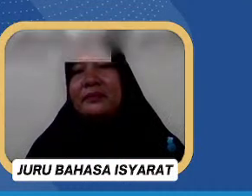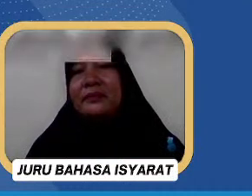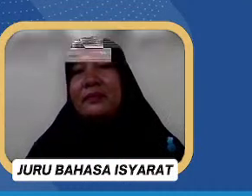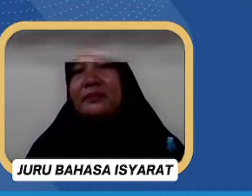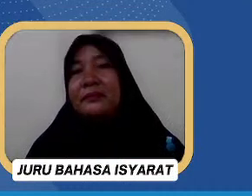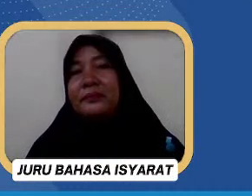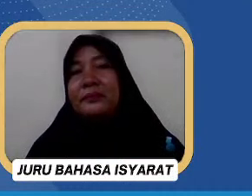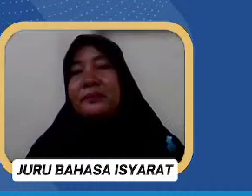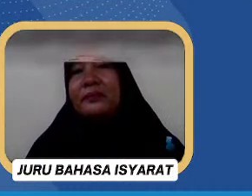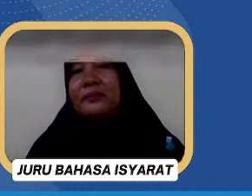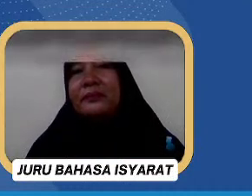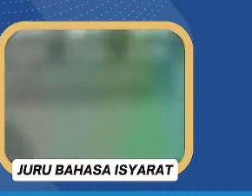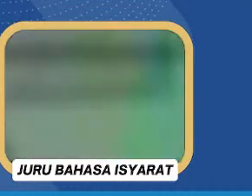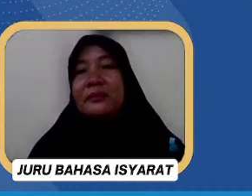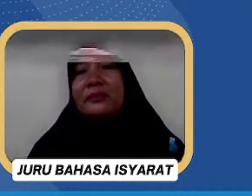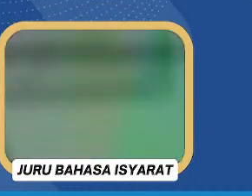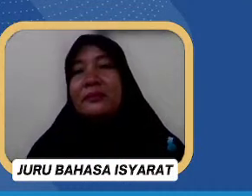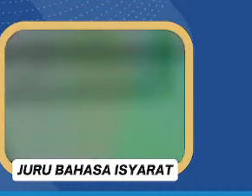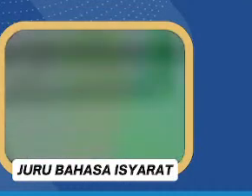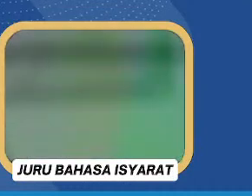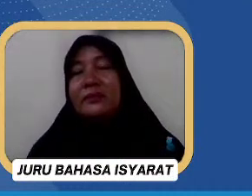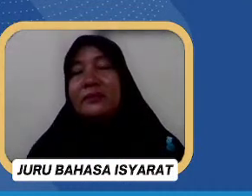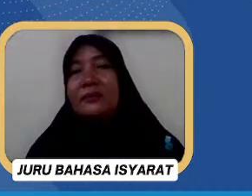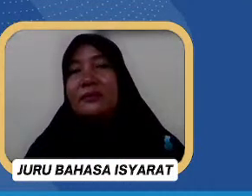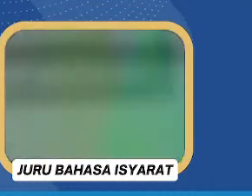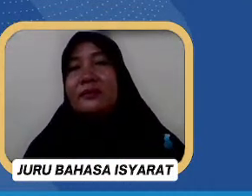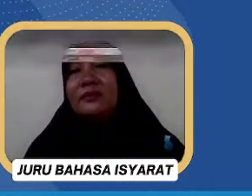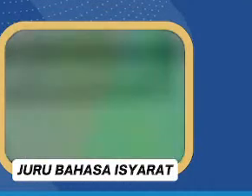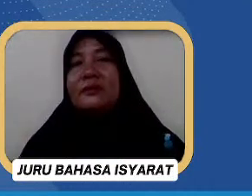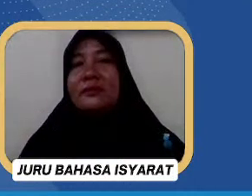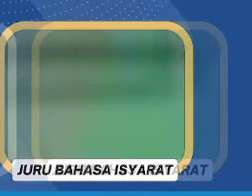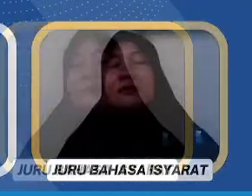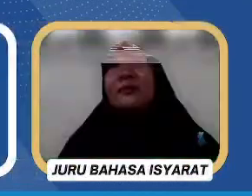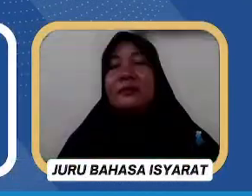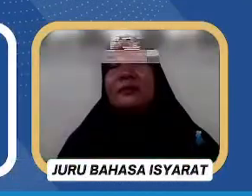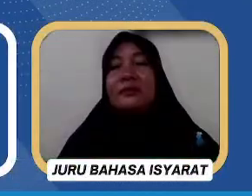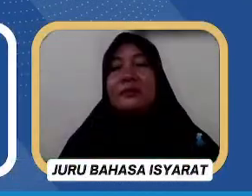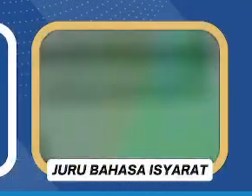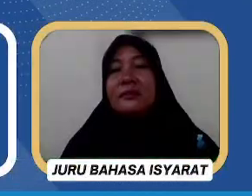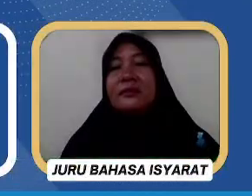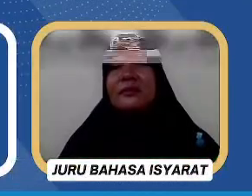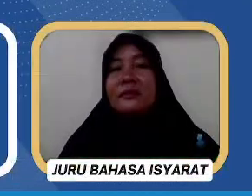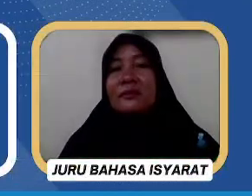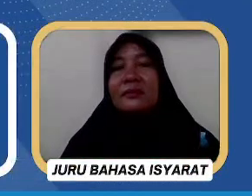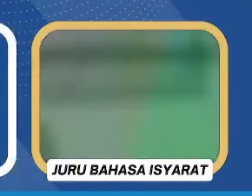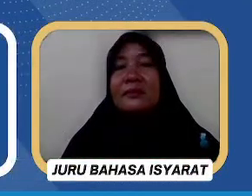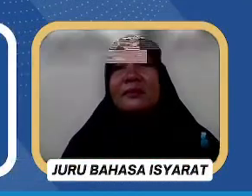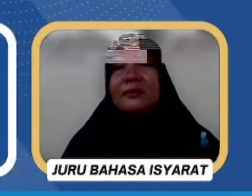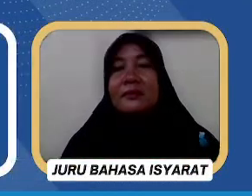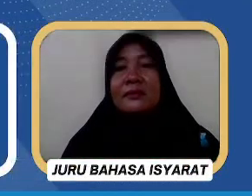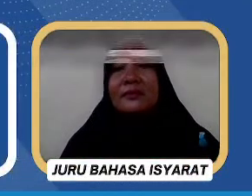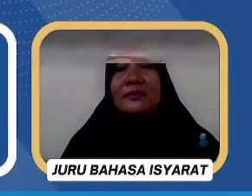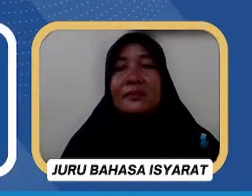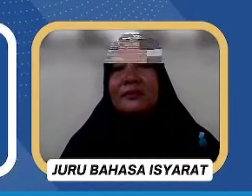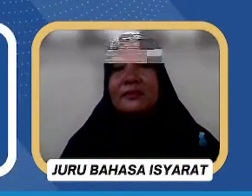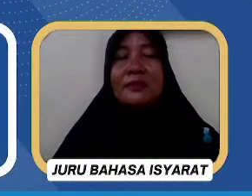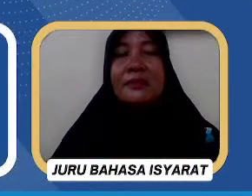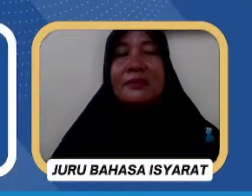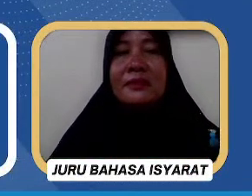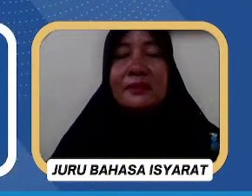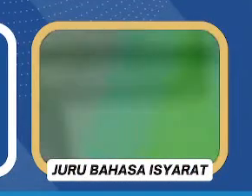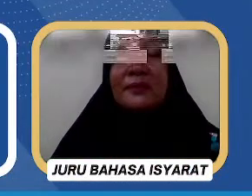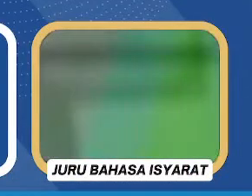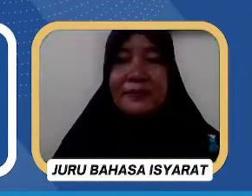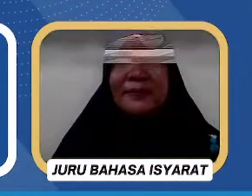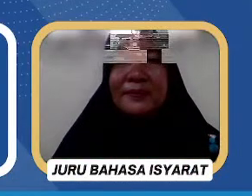yang sangat menarik. Dipersilakan Bapak Sugiarto. Ya, terima kasih Mbak Dini. Terima kasih atas pertanyaannya.